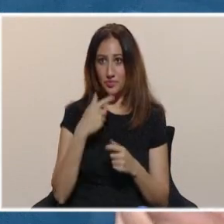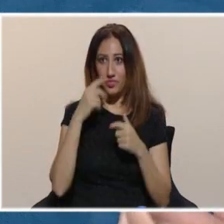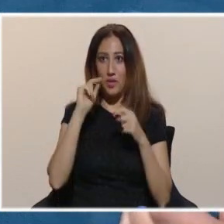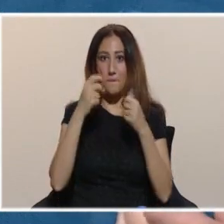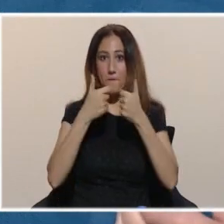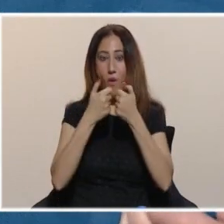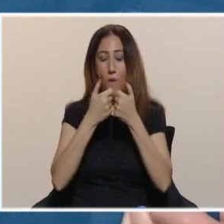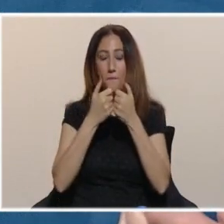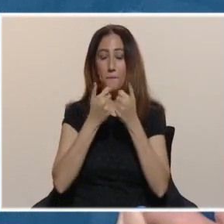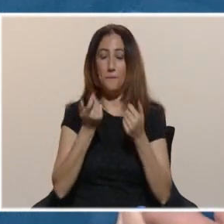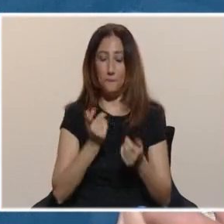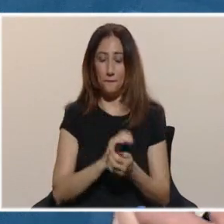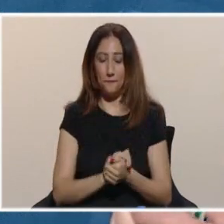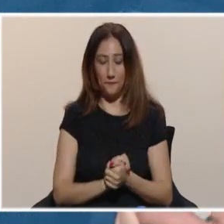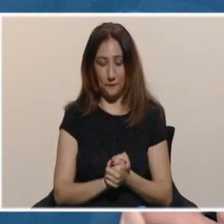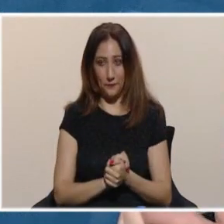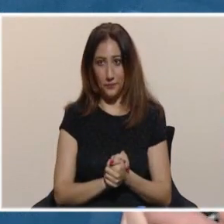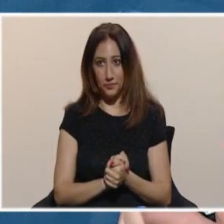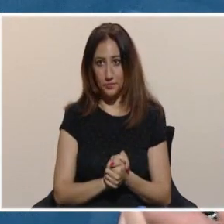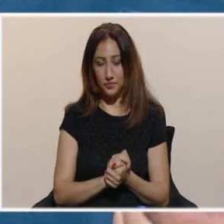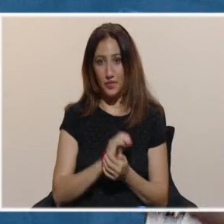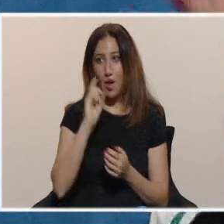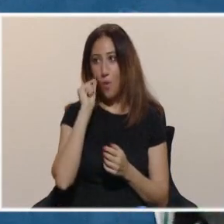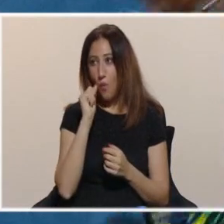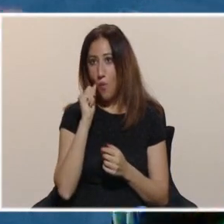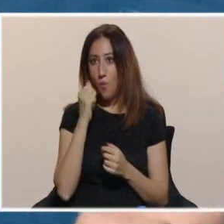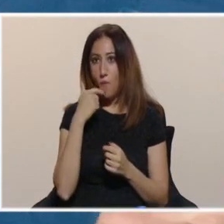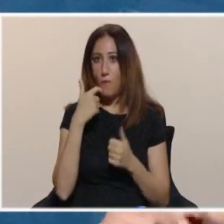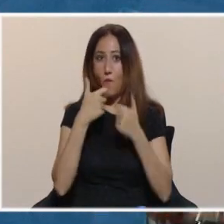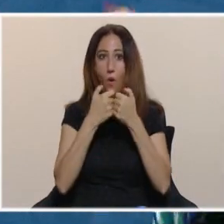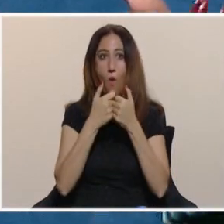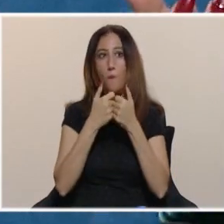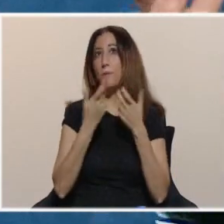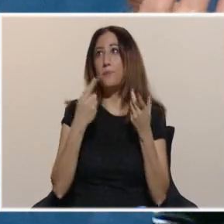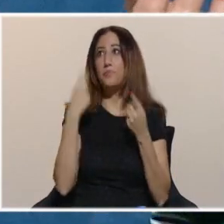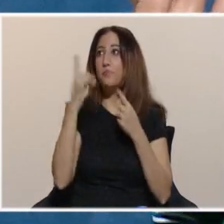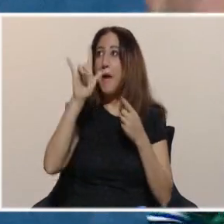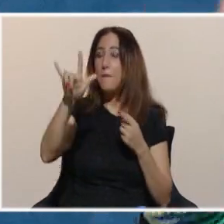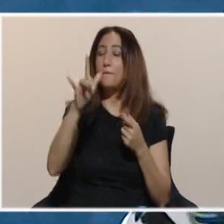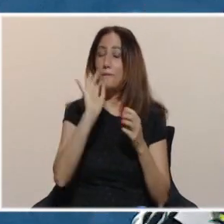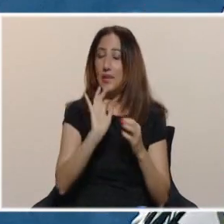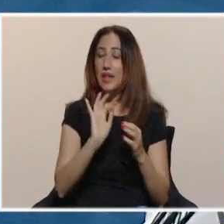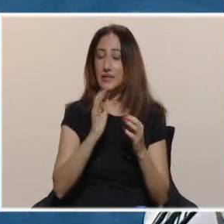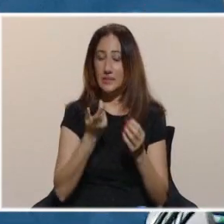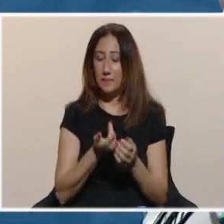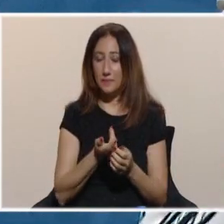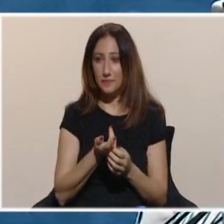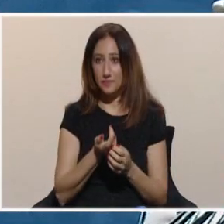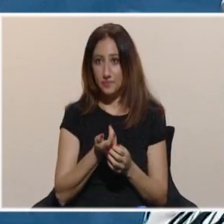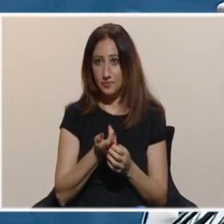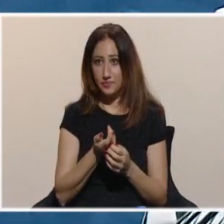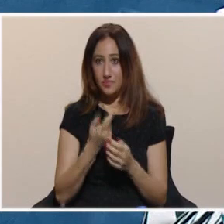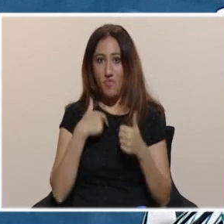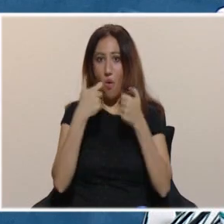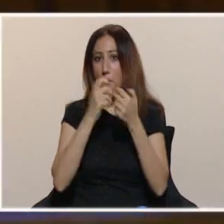زي الهواء، مش بس حب راجل لست، الحب عامه. ف فأنا من الناس اللي محرومة حتى من